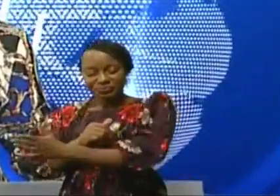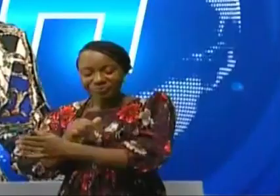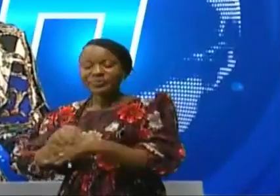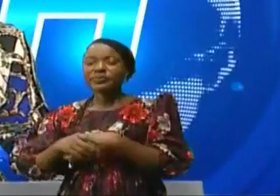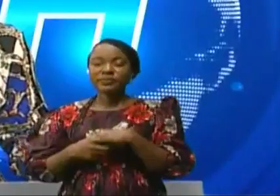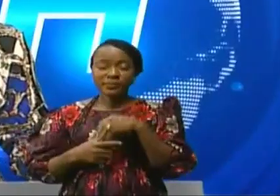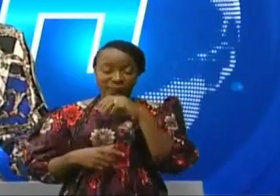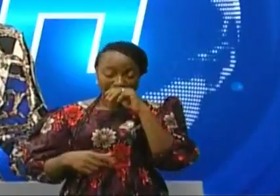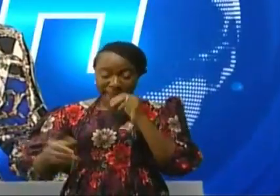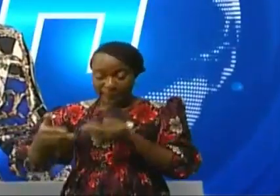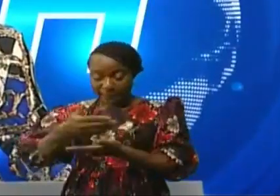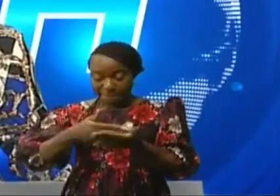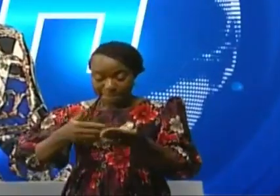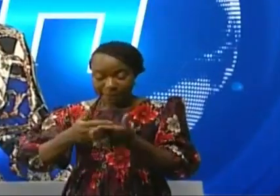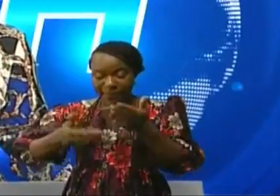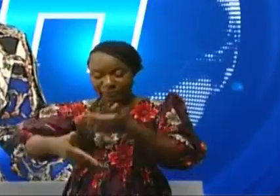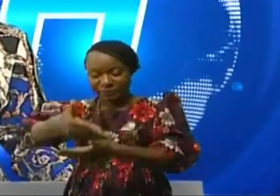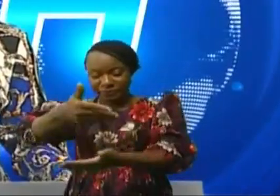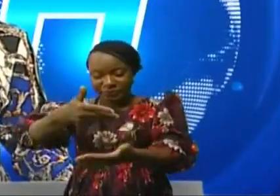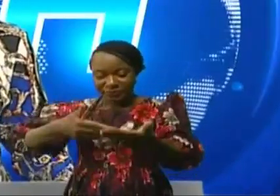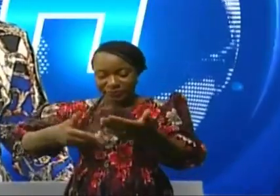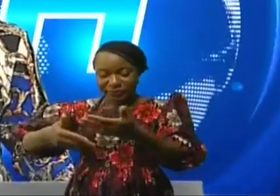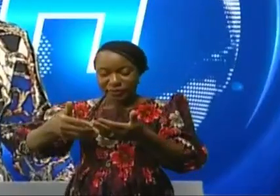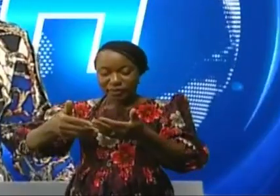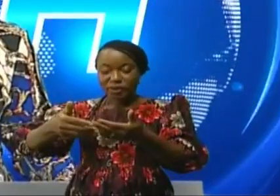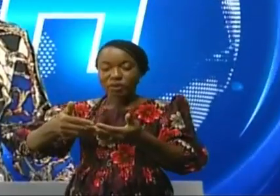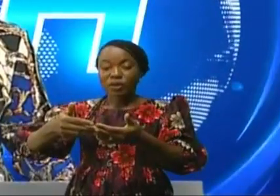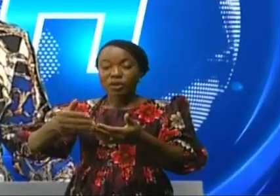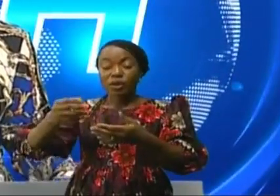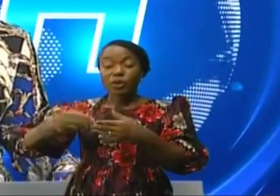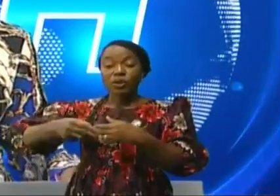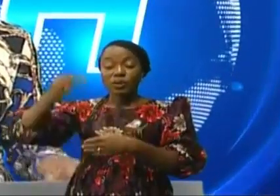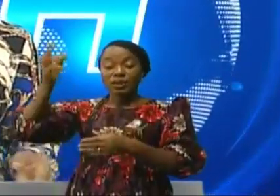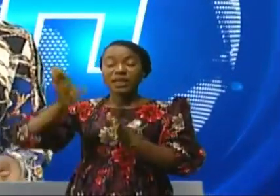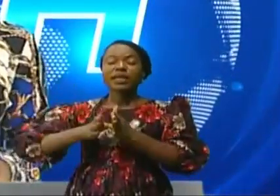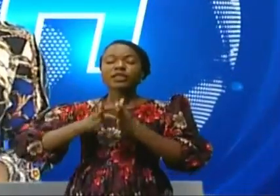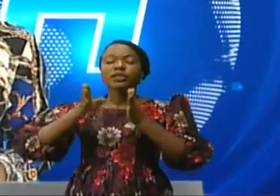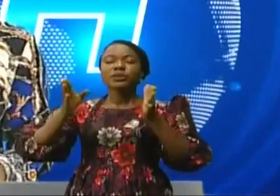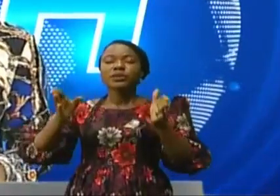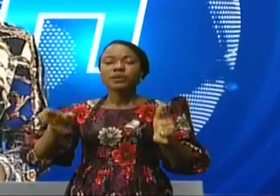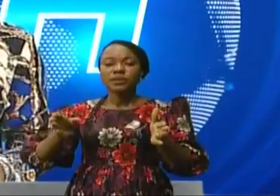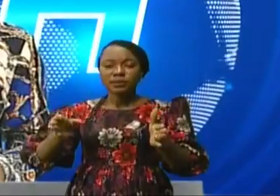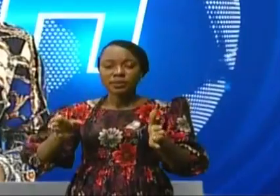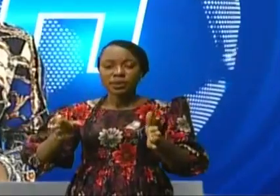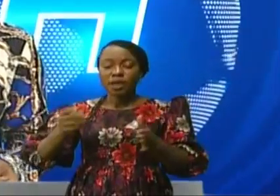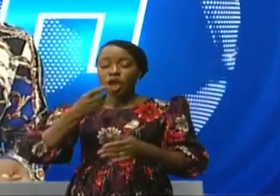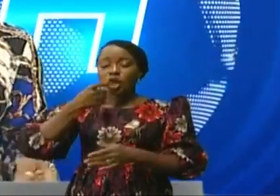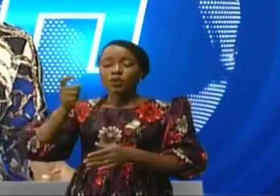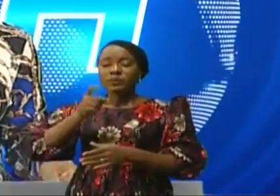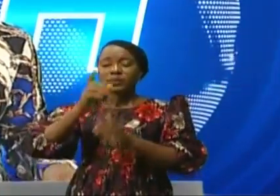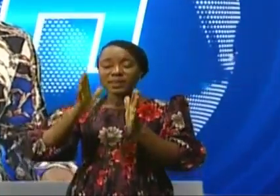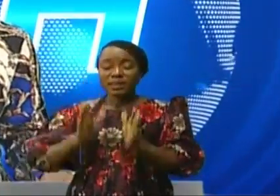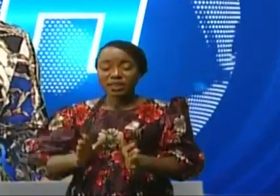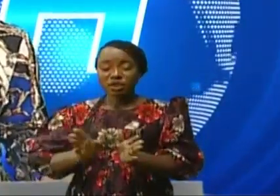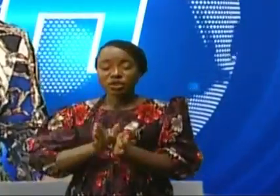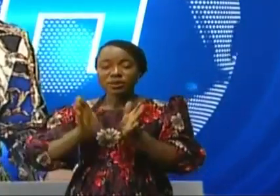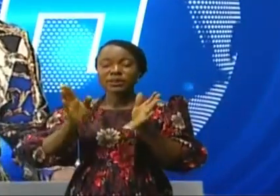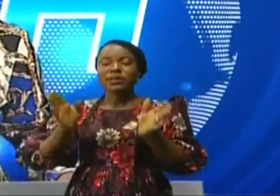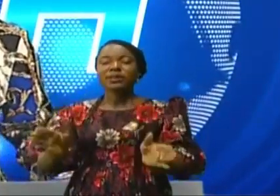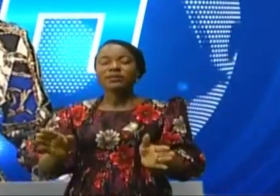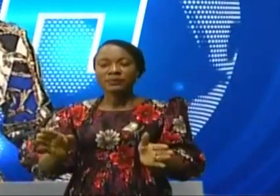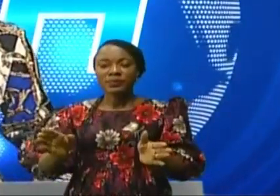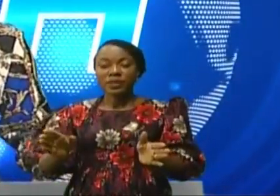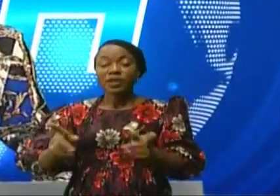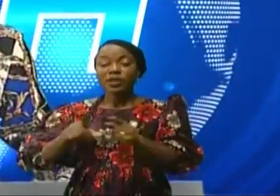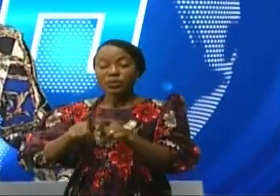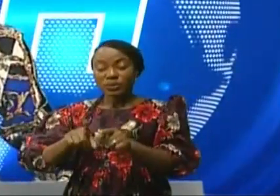Cérémonie de remise aux prix au commissariat général à l'énergie atomique entre le commissaire général entrant professeur Steve Mwanza